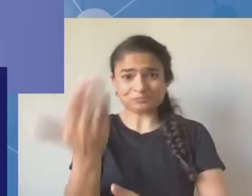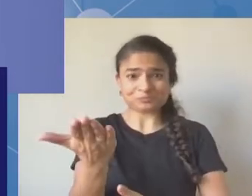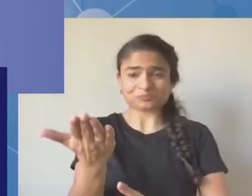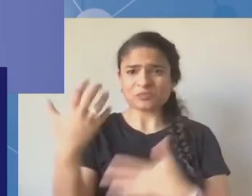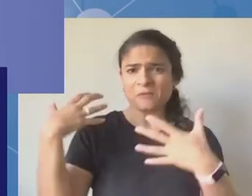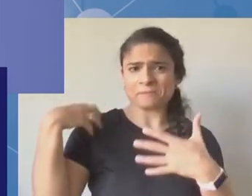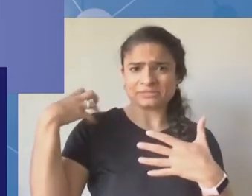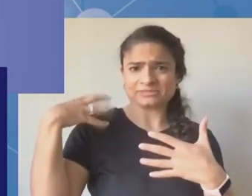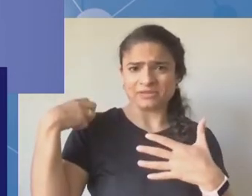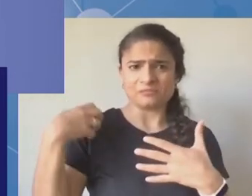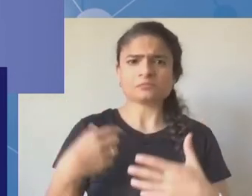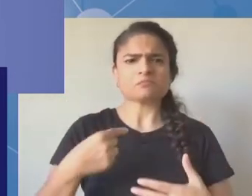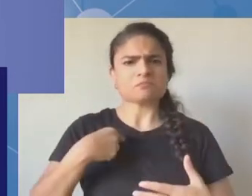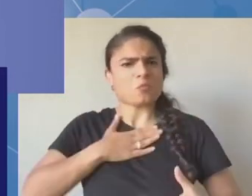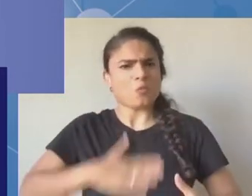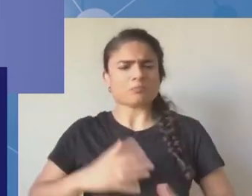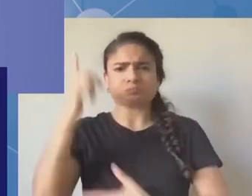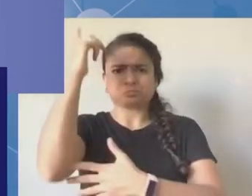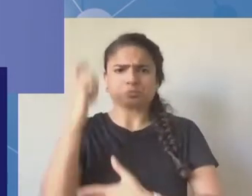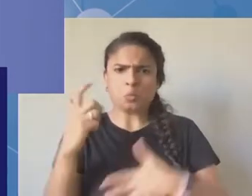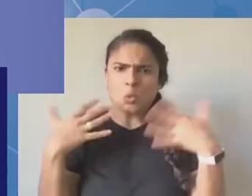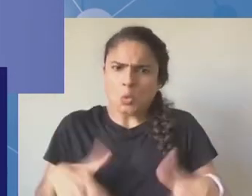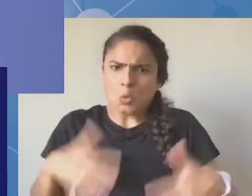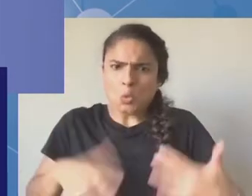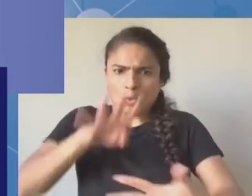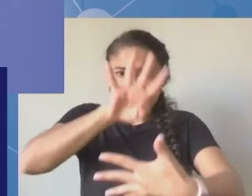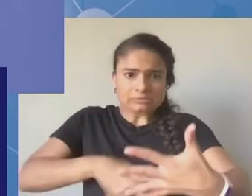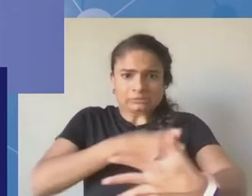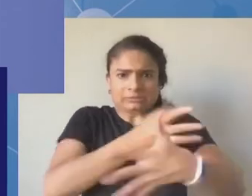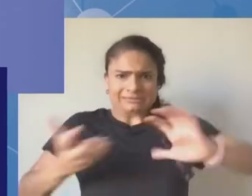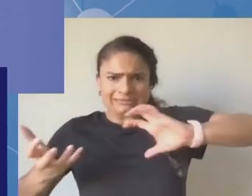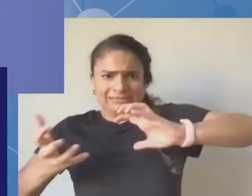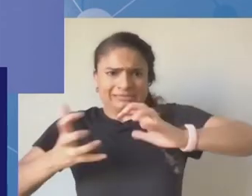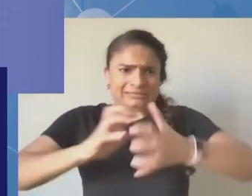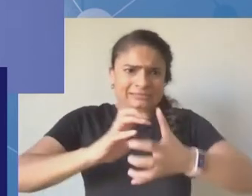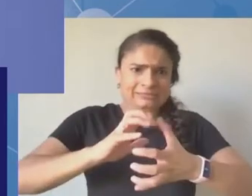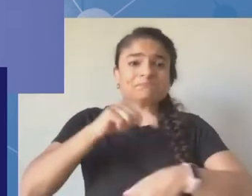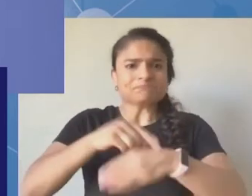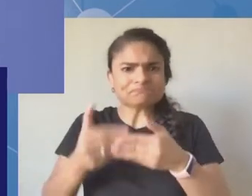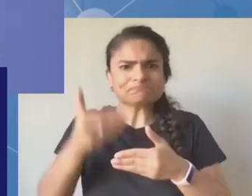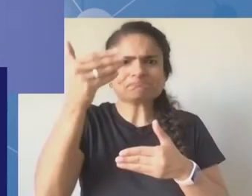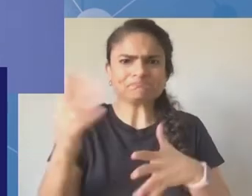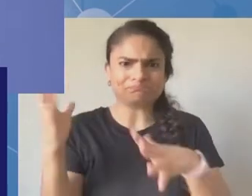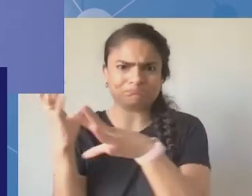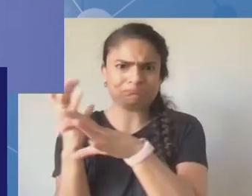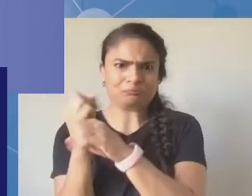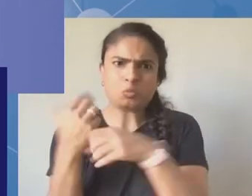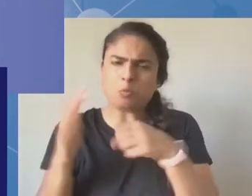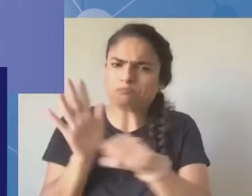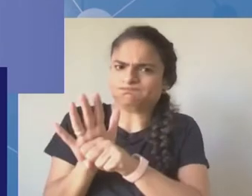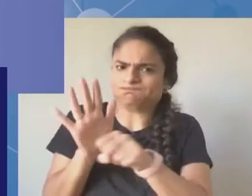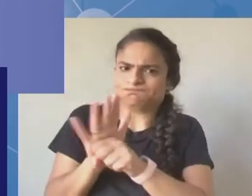ختامية سوف تالي هذه الجلسة. أرجو أن تقدموا أنفسكم وتقوموا